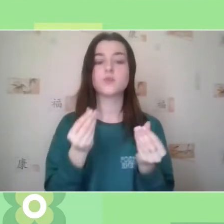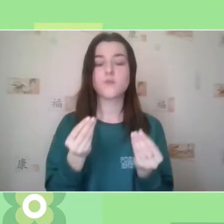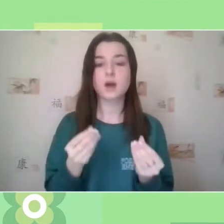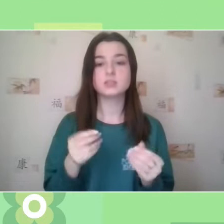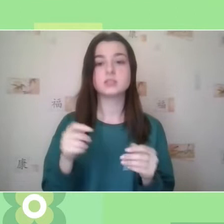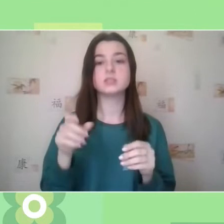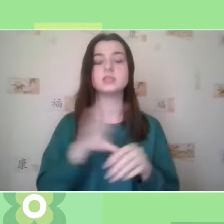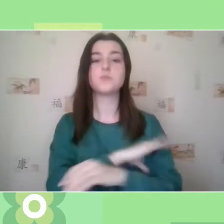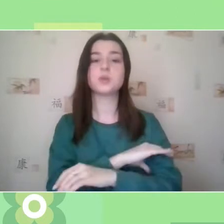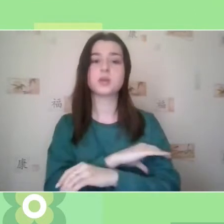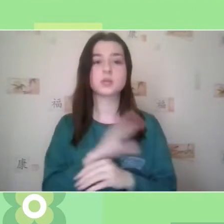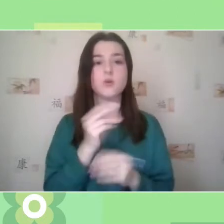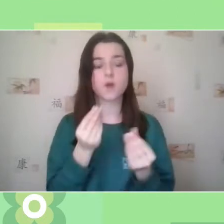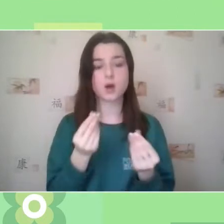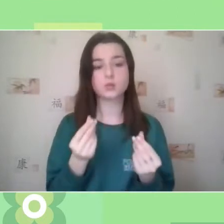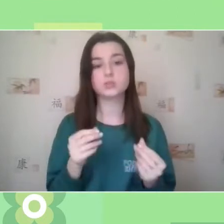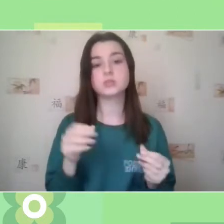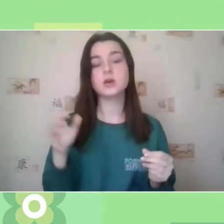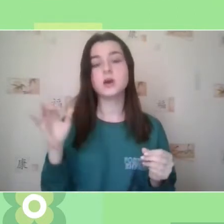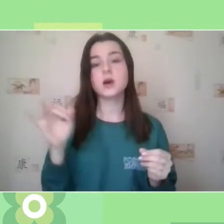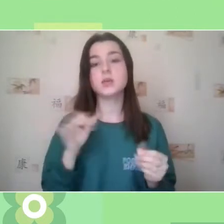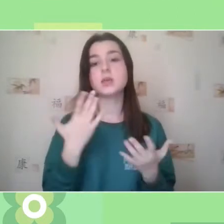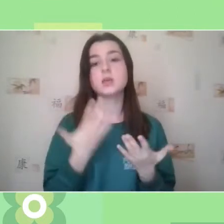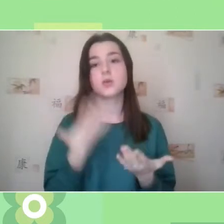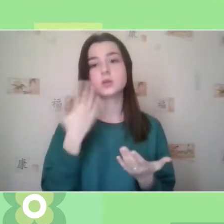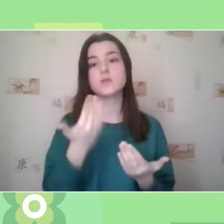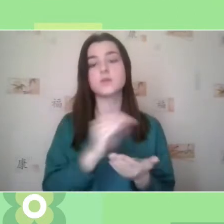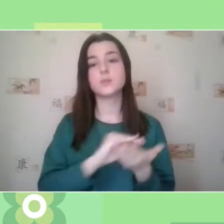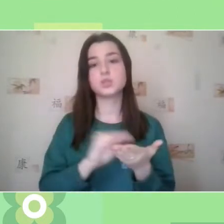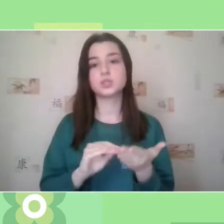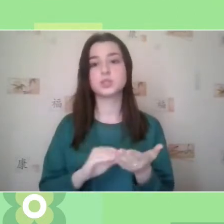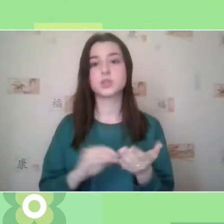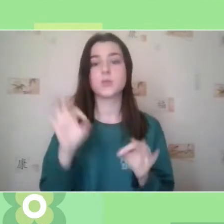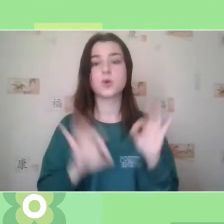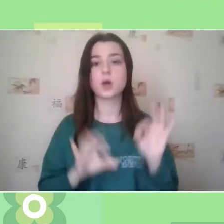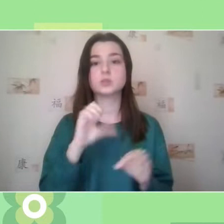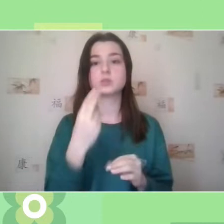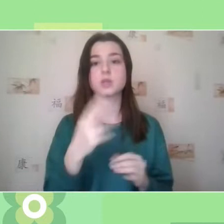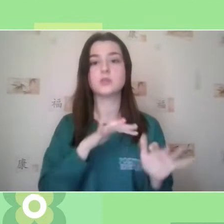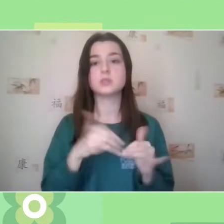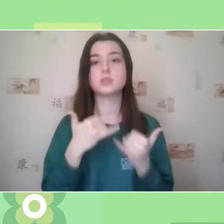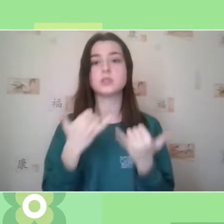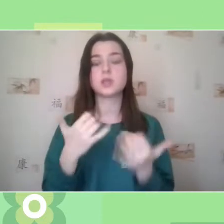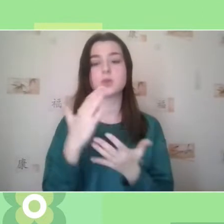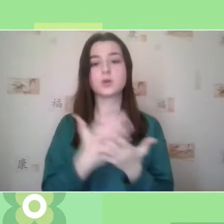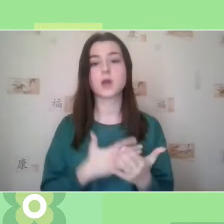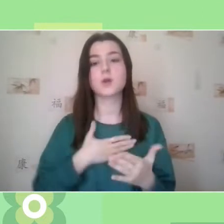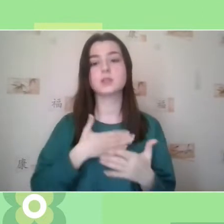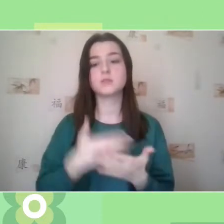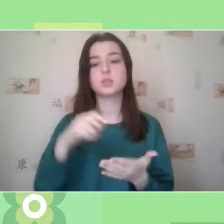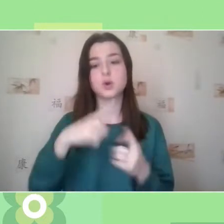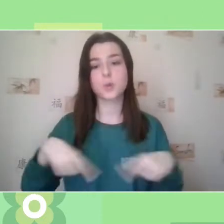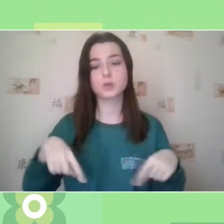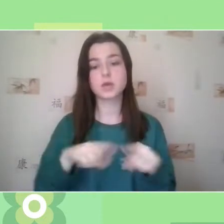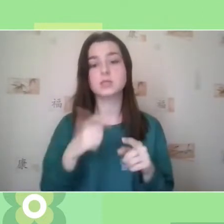мірило вартості. Зрозуміло, що коли ви пишете проєкт, наприклад, соціальної дії для програми «Активні громадяни» чи інших програм,